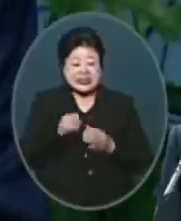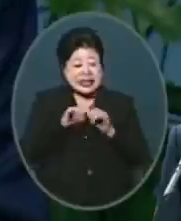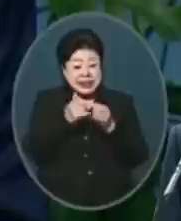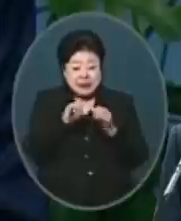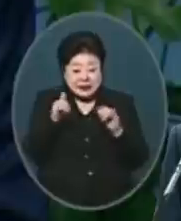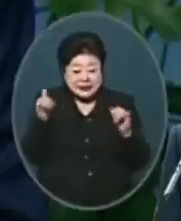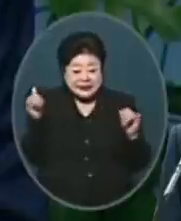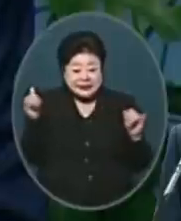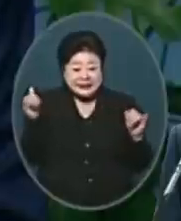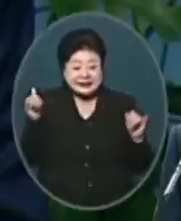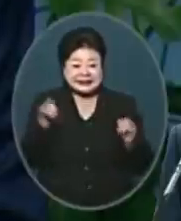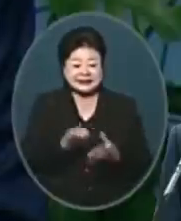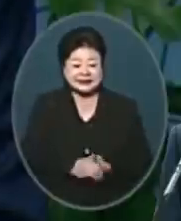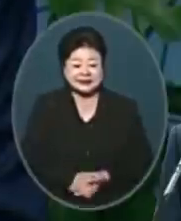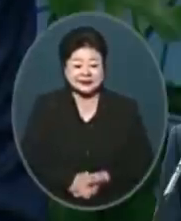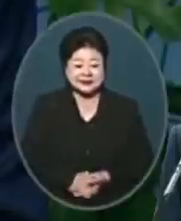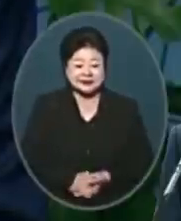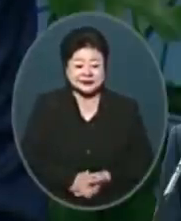사람들이